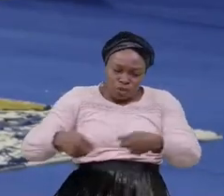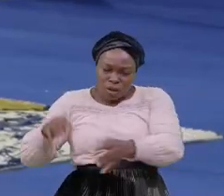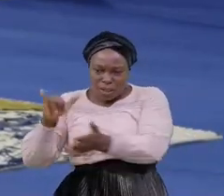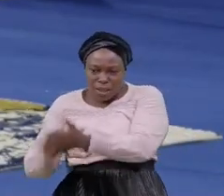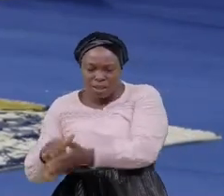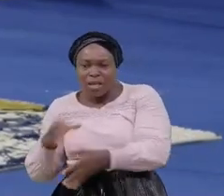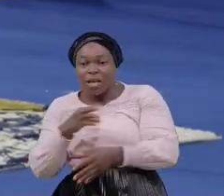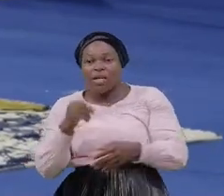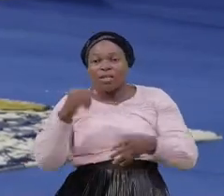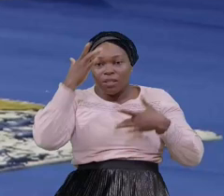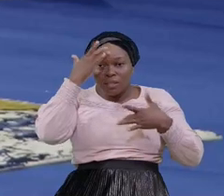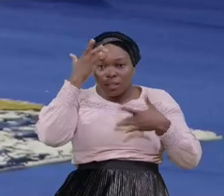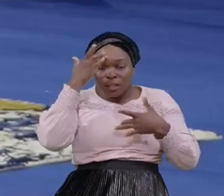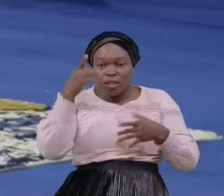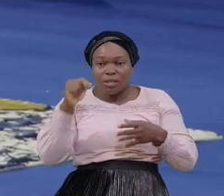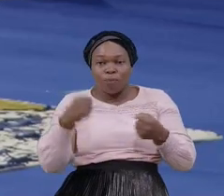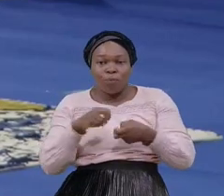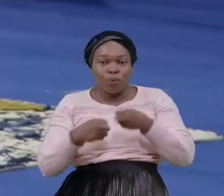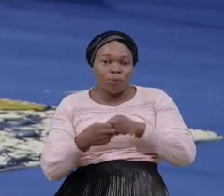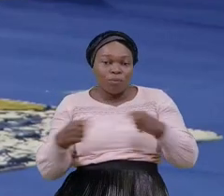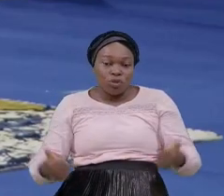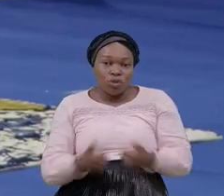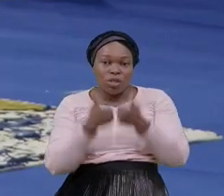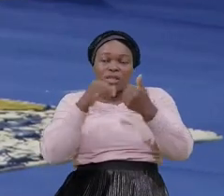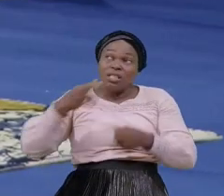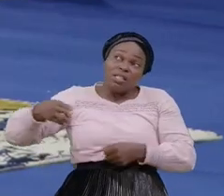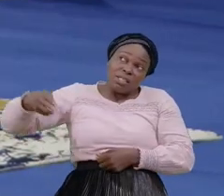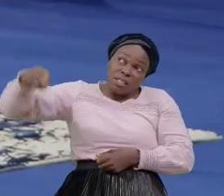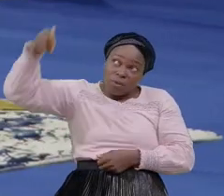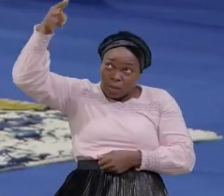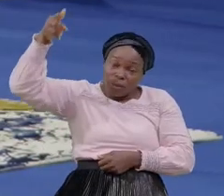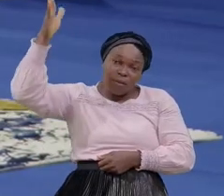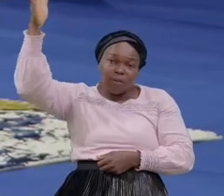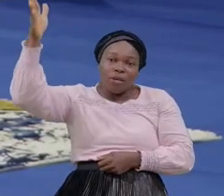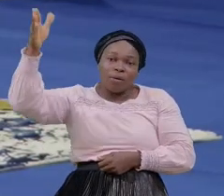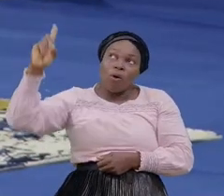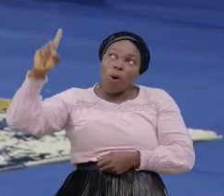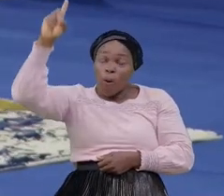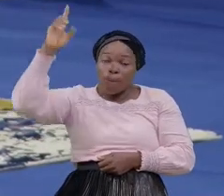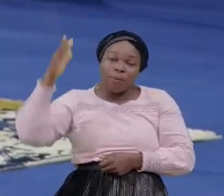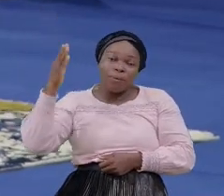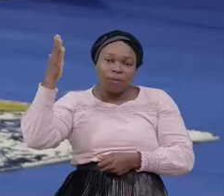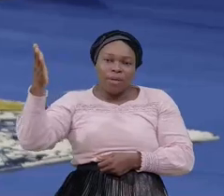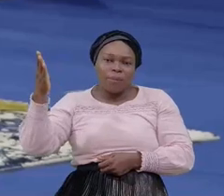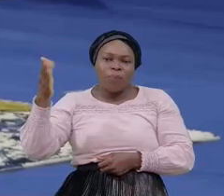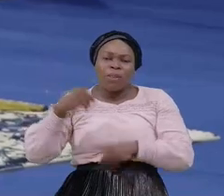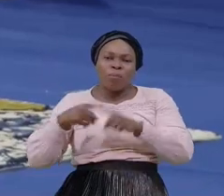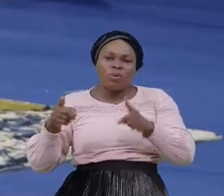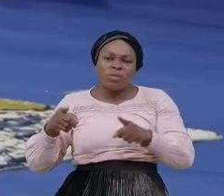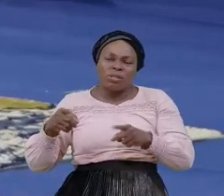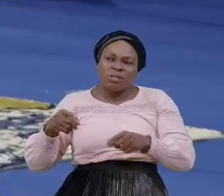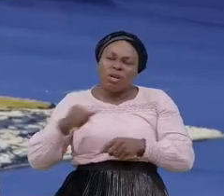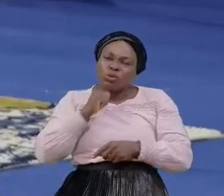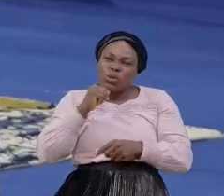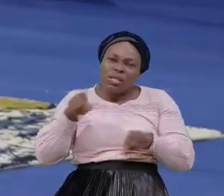et la maladie, l'infirmité, le problème est en haut là-bas, très élevé. Mais maintenant,